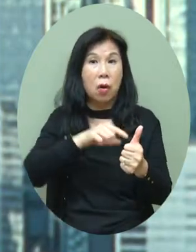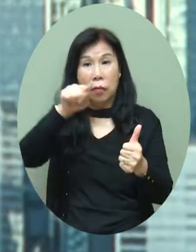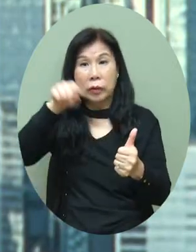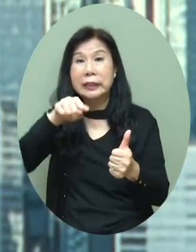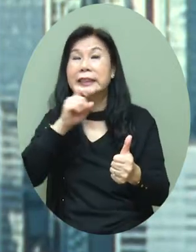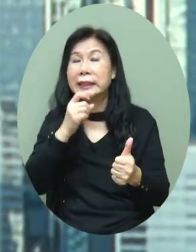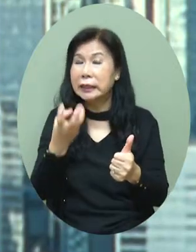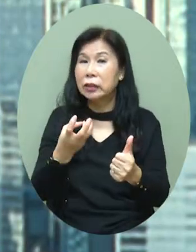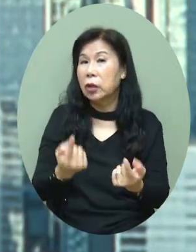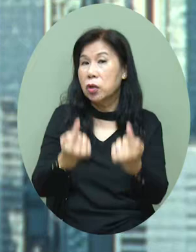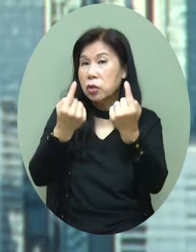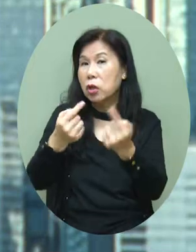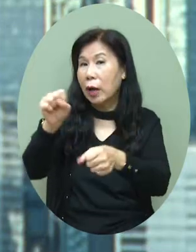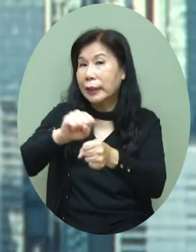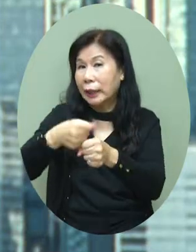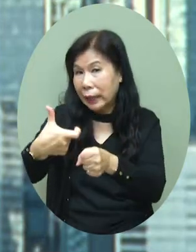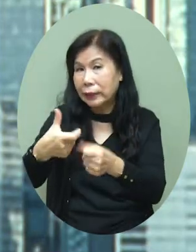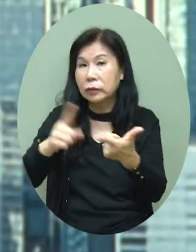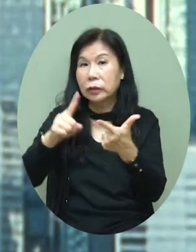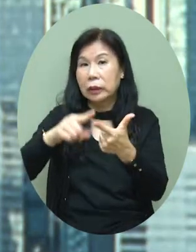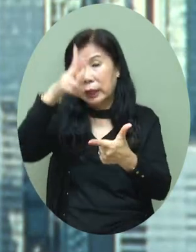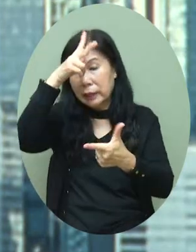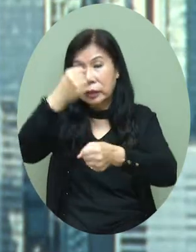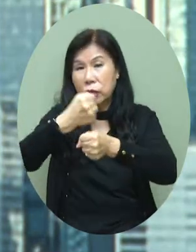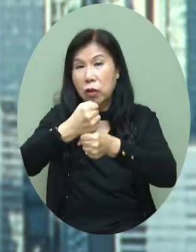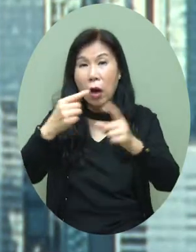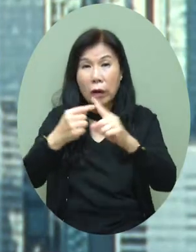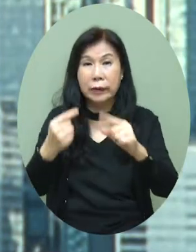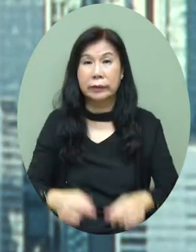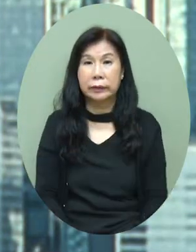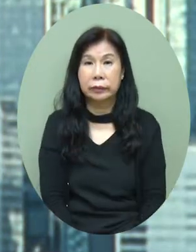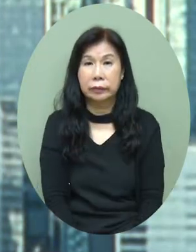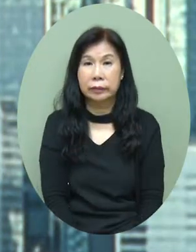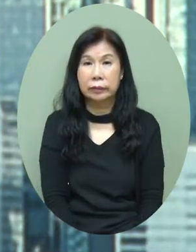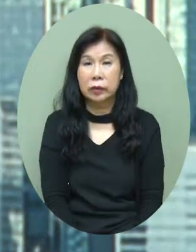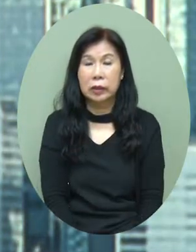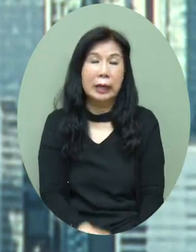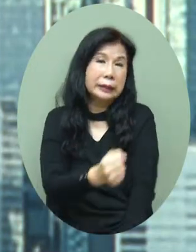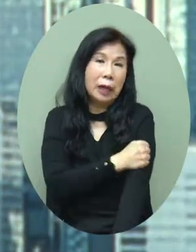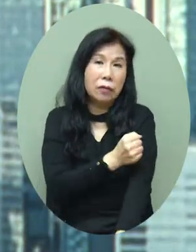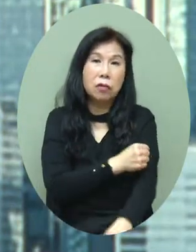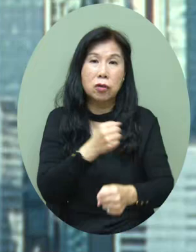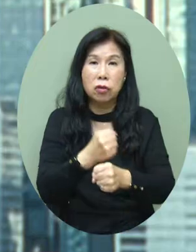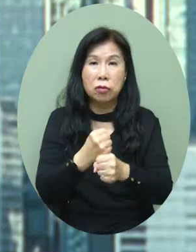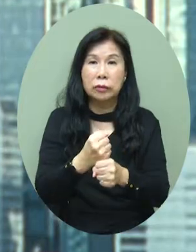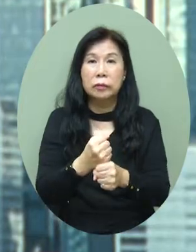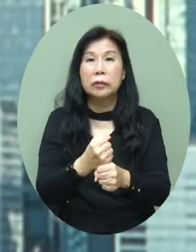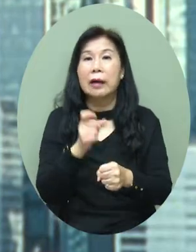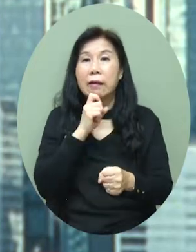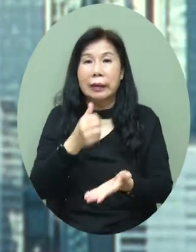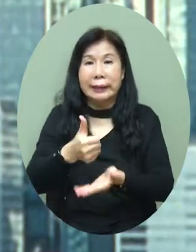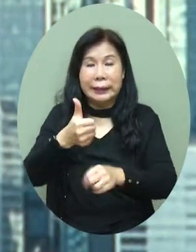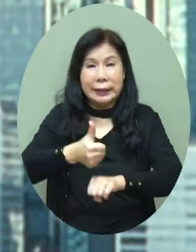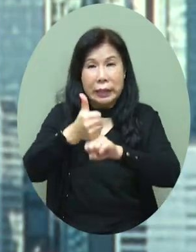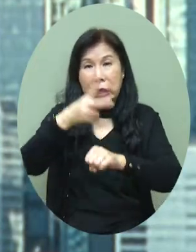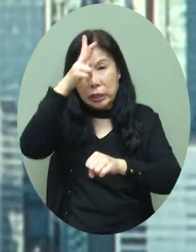輕微嘅通脹升幅啦，公務員嘅辛勞啦，佢哋嘅士氣嘅影